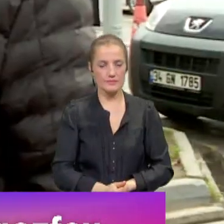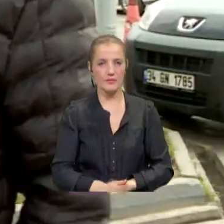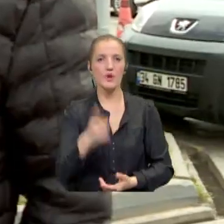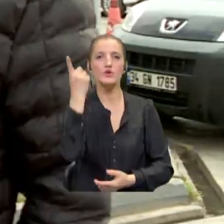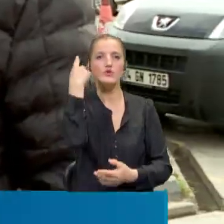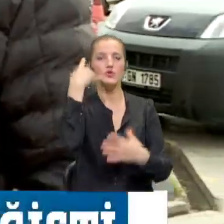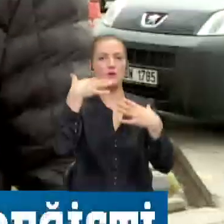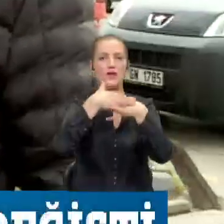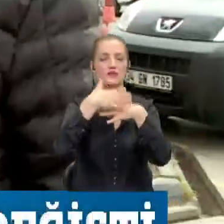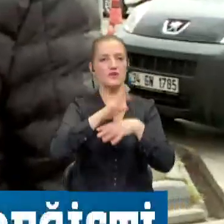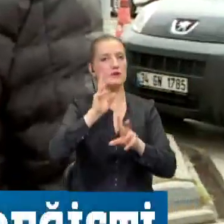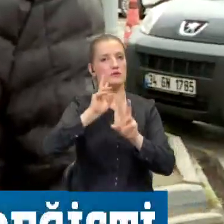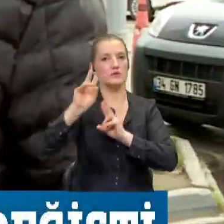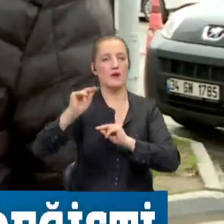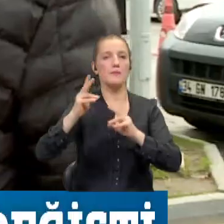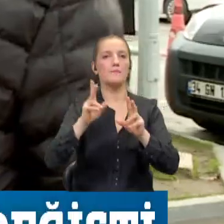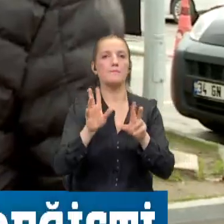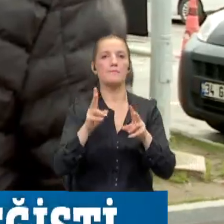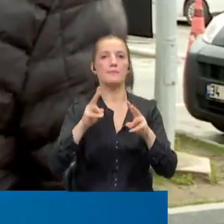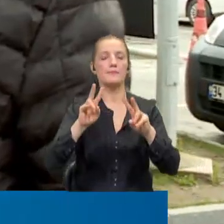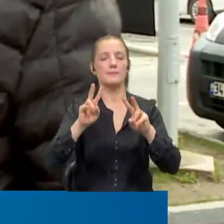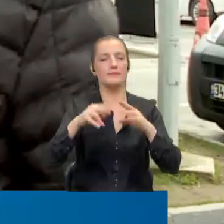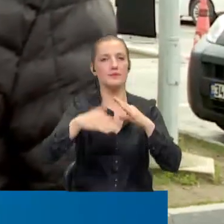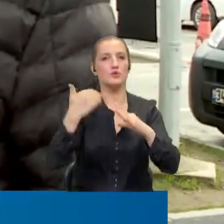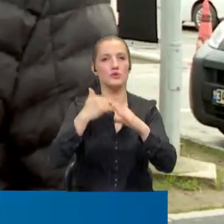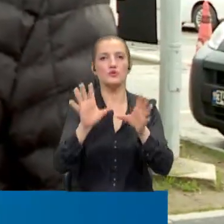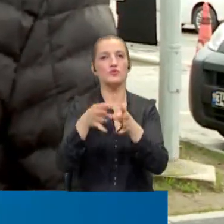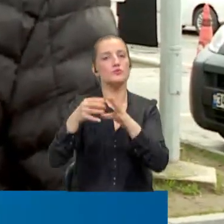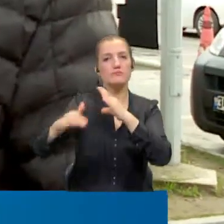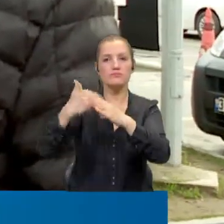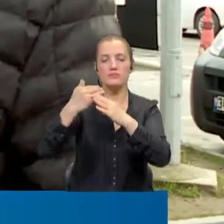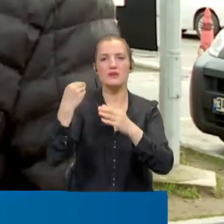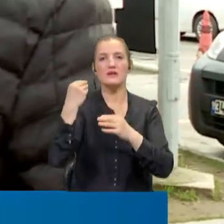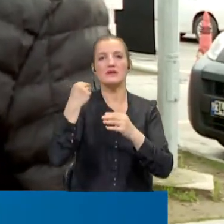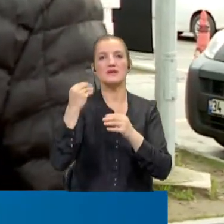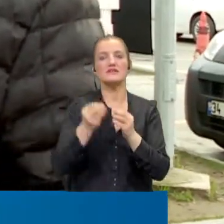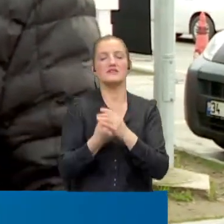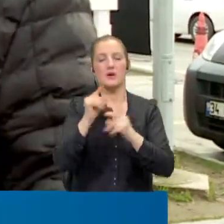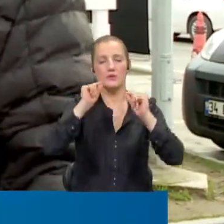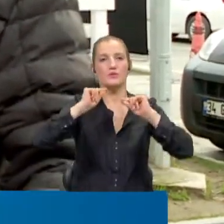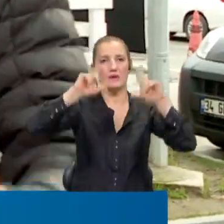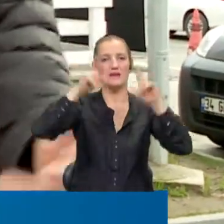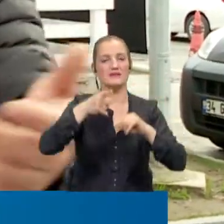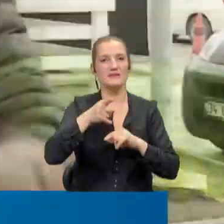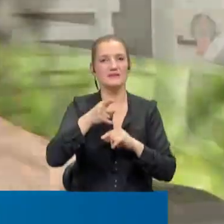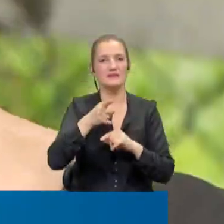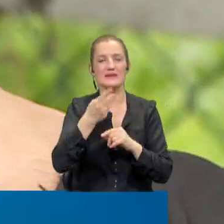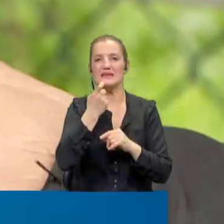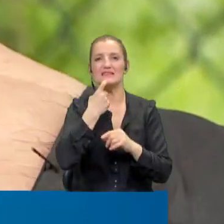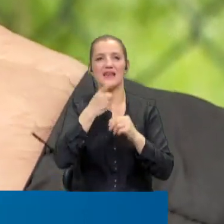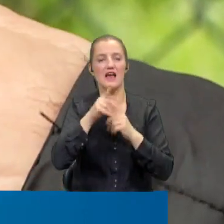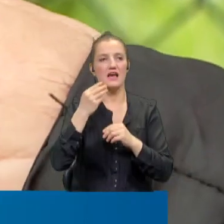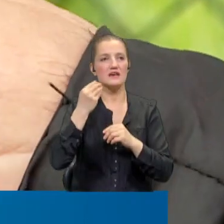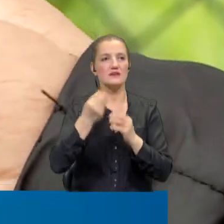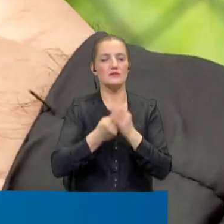Ben dün gece yatarken mesaj guruplarına İyi seneler Mutlu yıllar sabah uyandığınızda İyi seneler Mutlu yıllar gelmedi